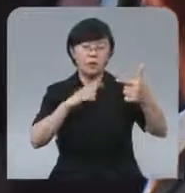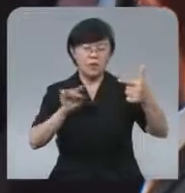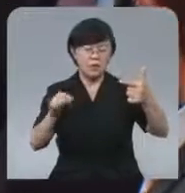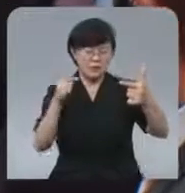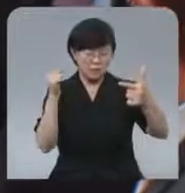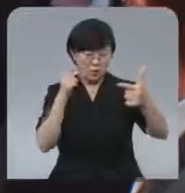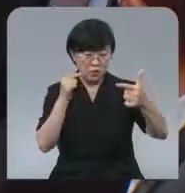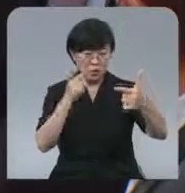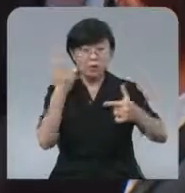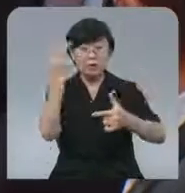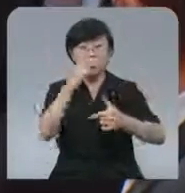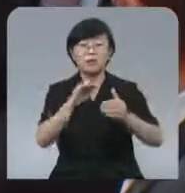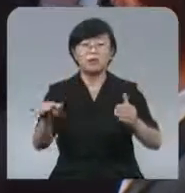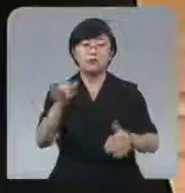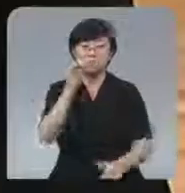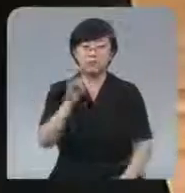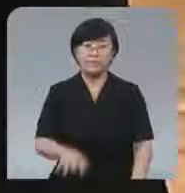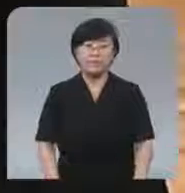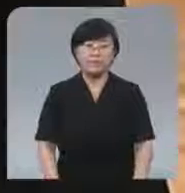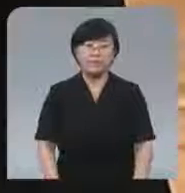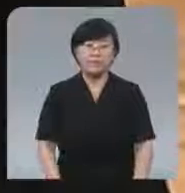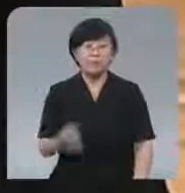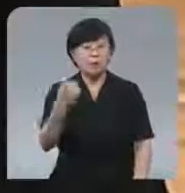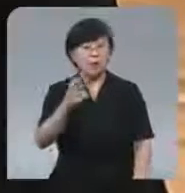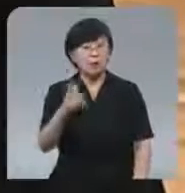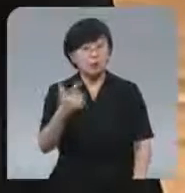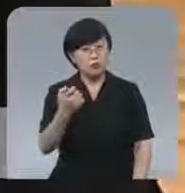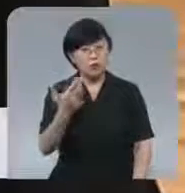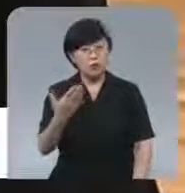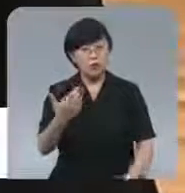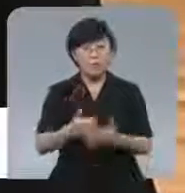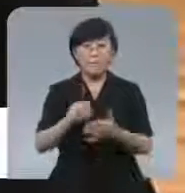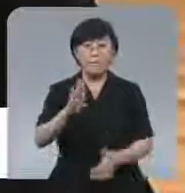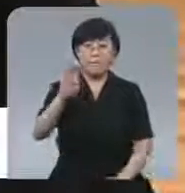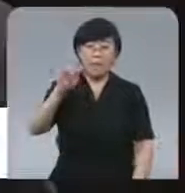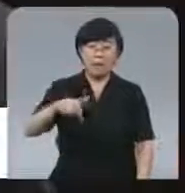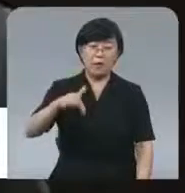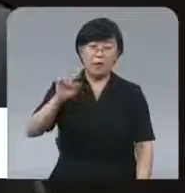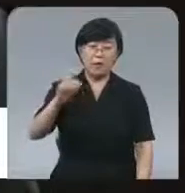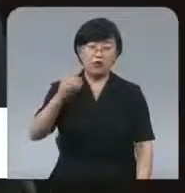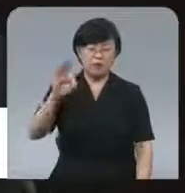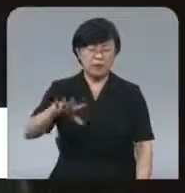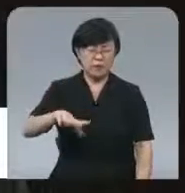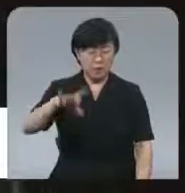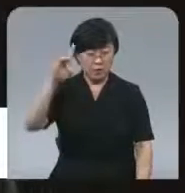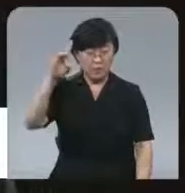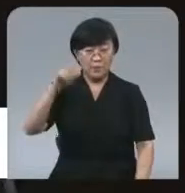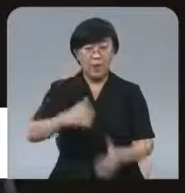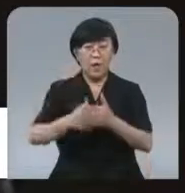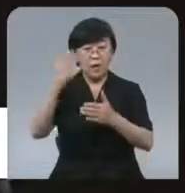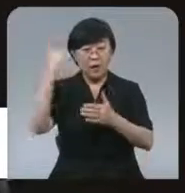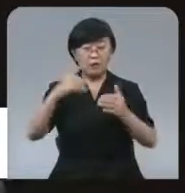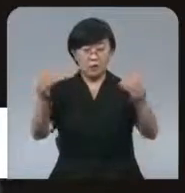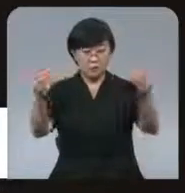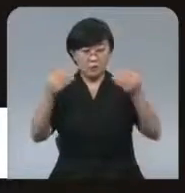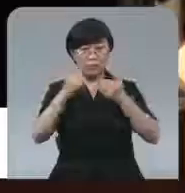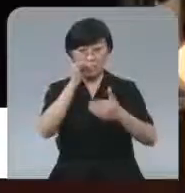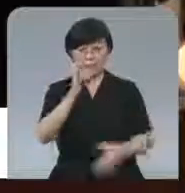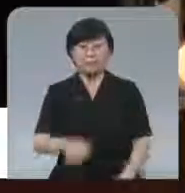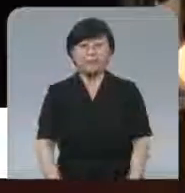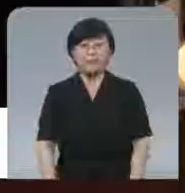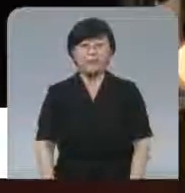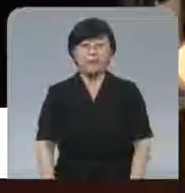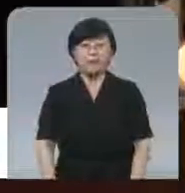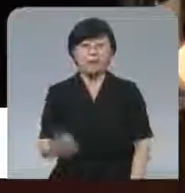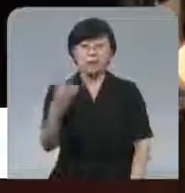происходящее с ним сейчас подобно сну он добавил что в будущем усы для точится на создание собственной